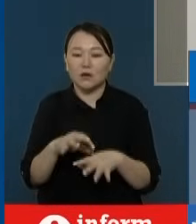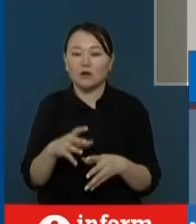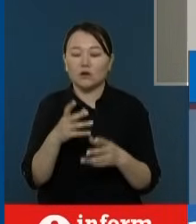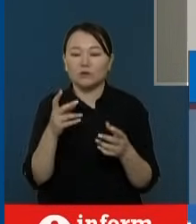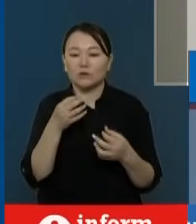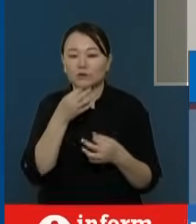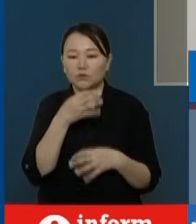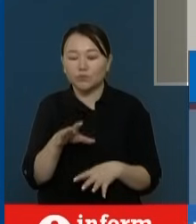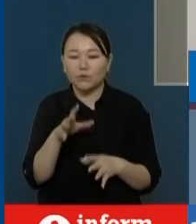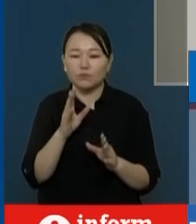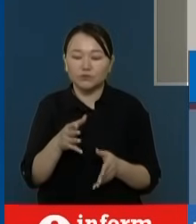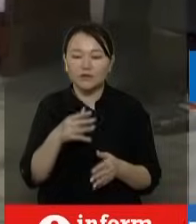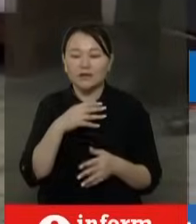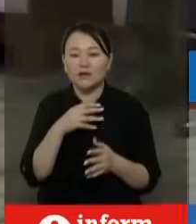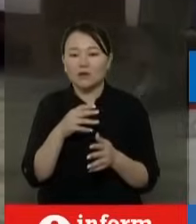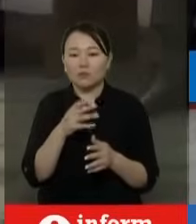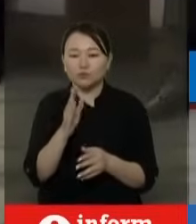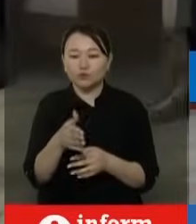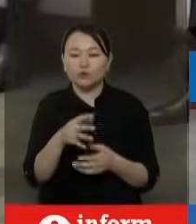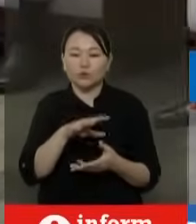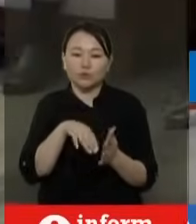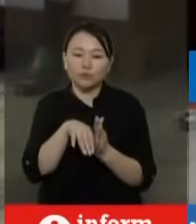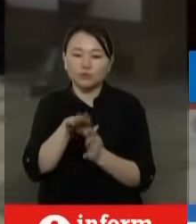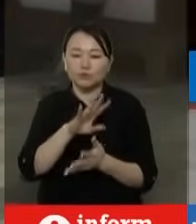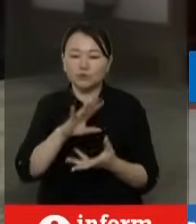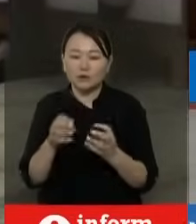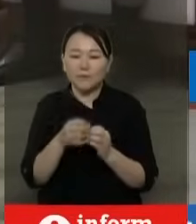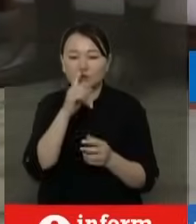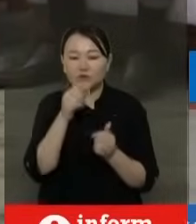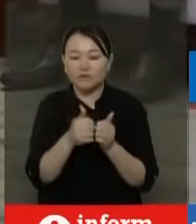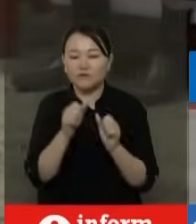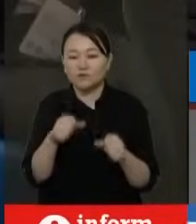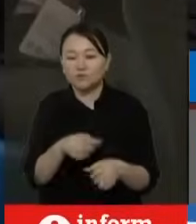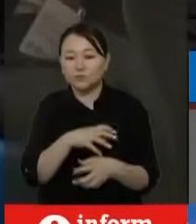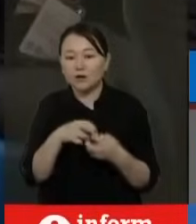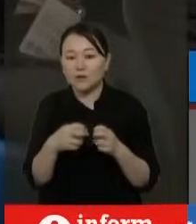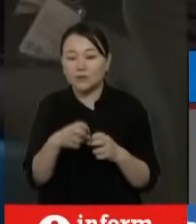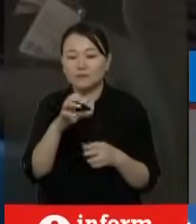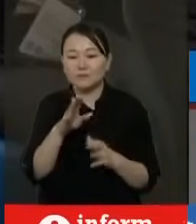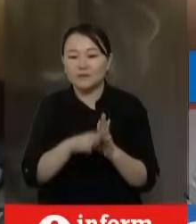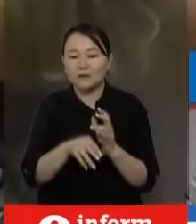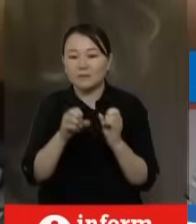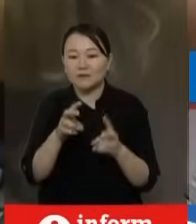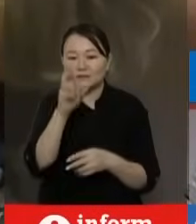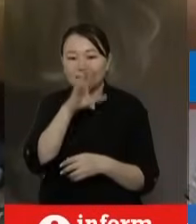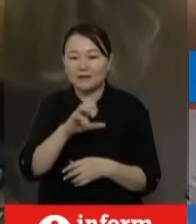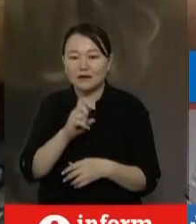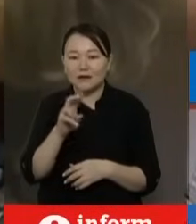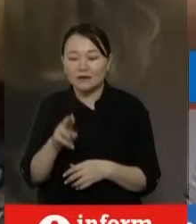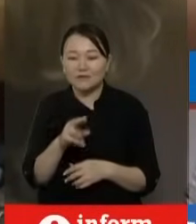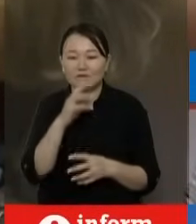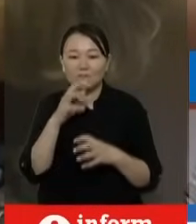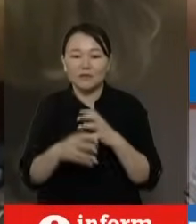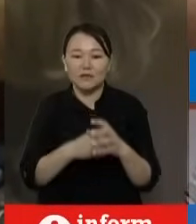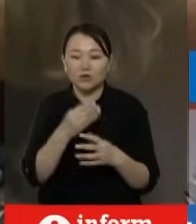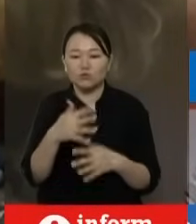естественно, будет достаточно результативным. Также в ближайшем будущем может возникнуть проблема с продовольственной безопасностью стран Азии. В мире уже